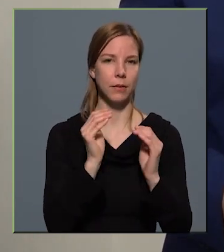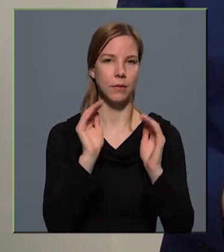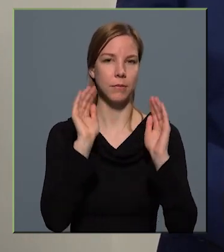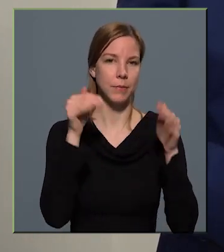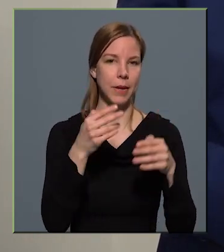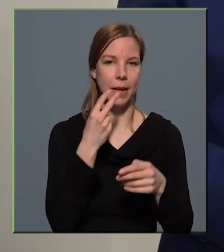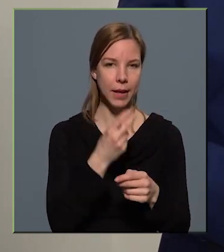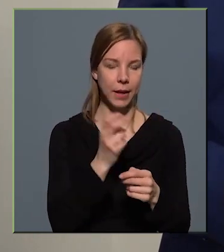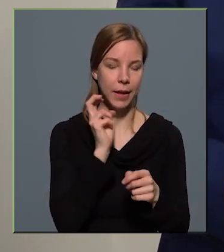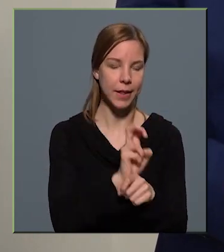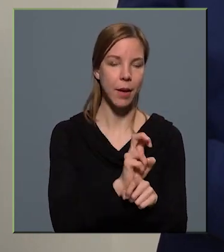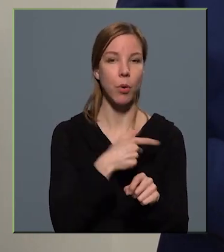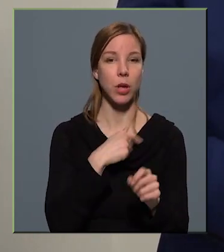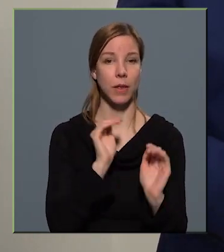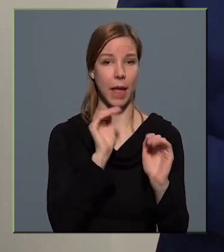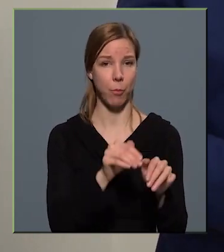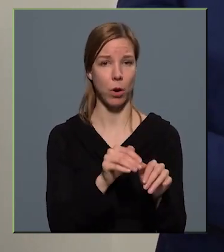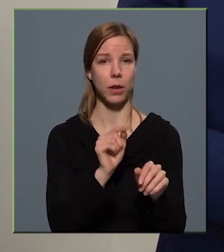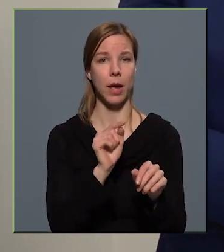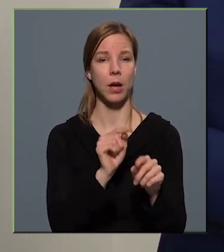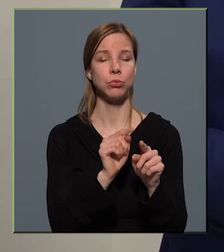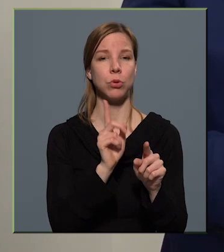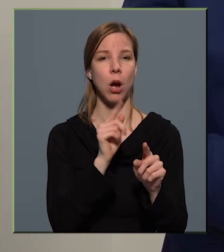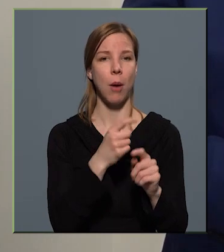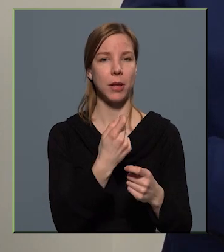adunk, annak tehát az intézménynek a